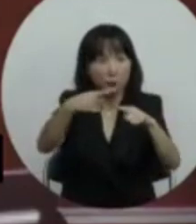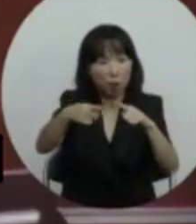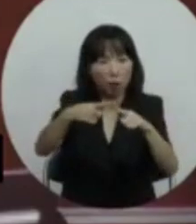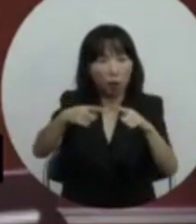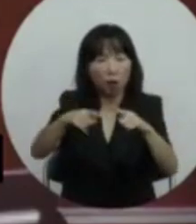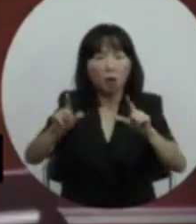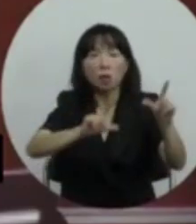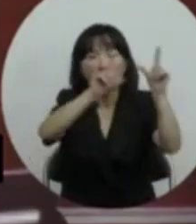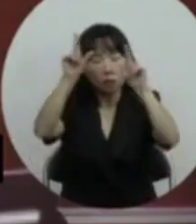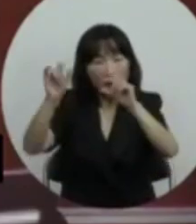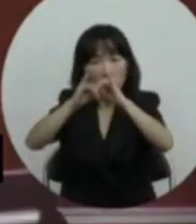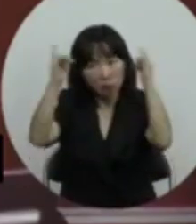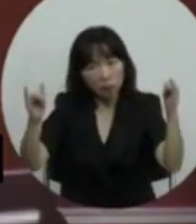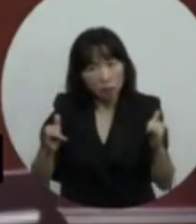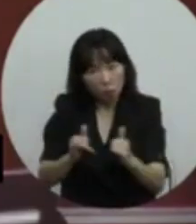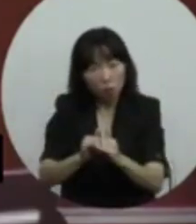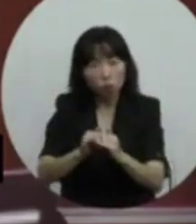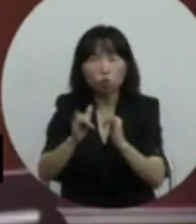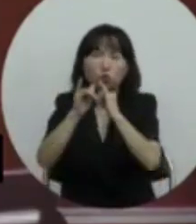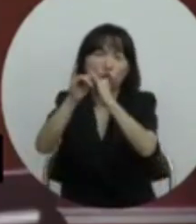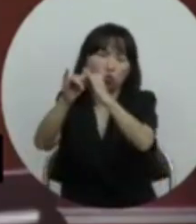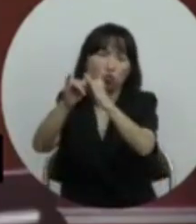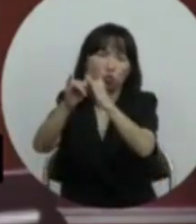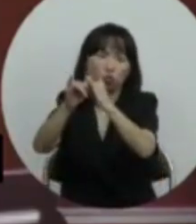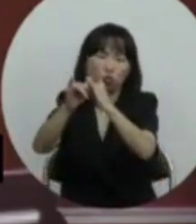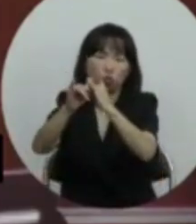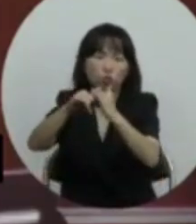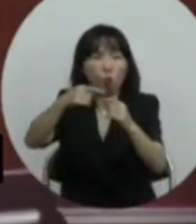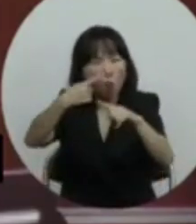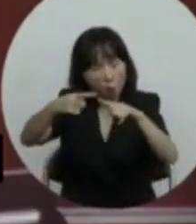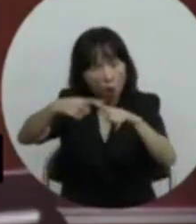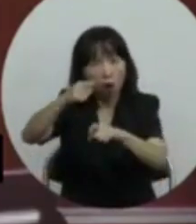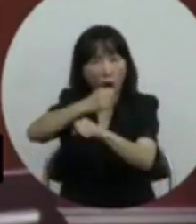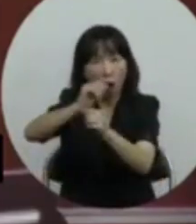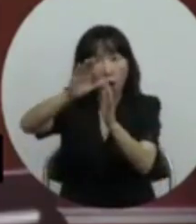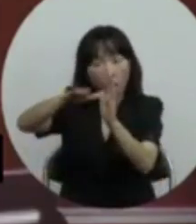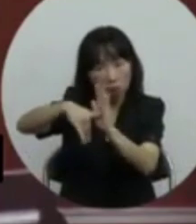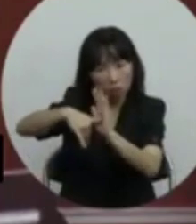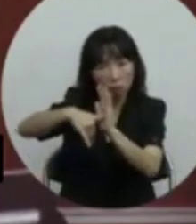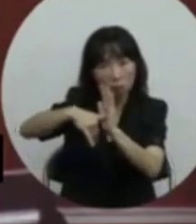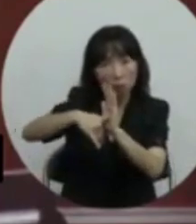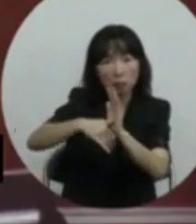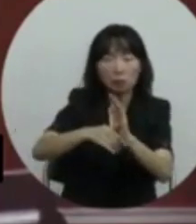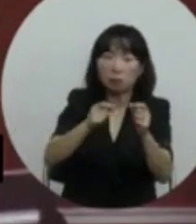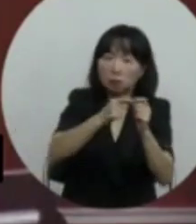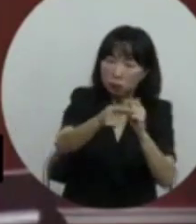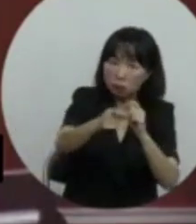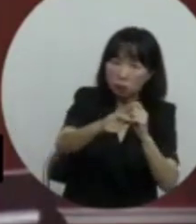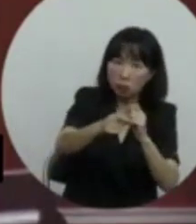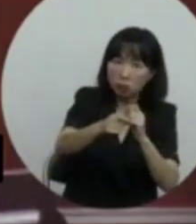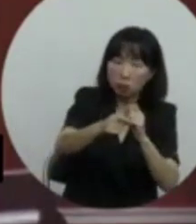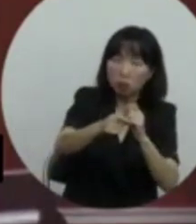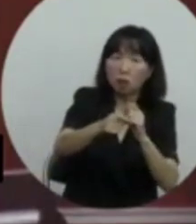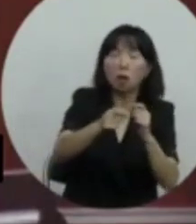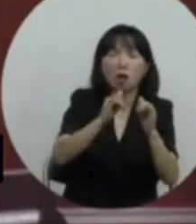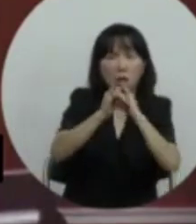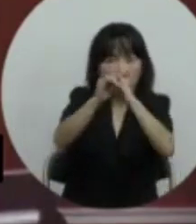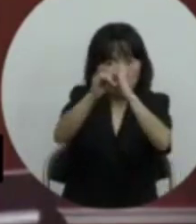가치 구현 우수 사례, 행정서비스 공동생산 우수 사례, 지자체 생산성 대상